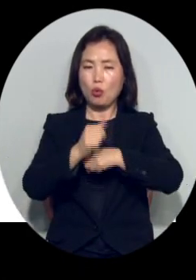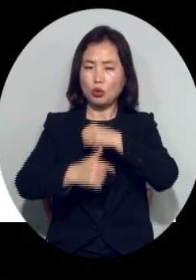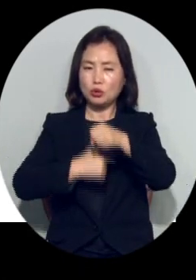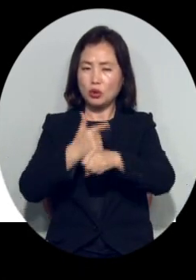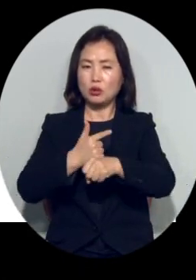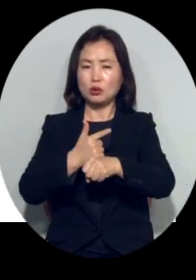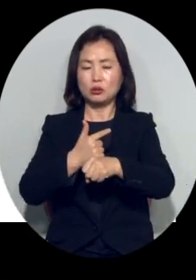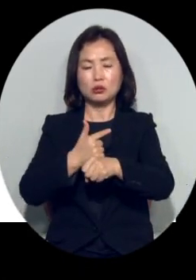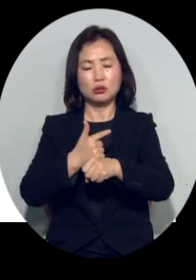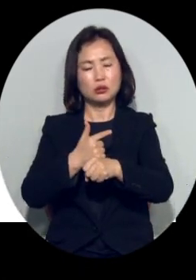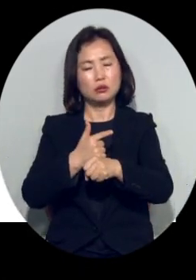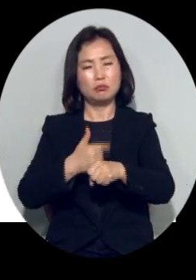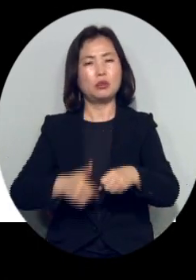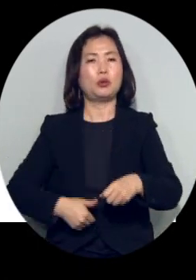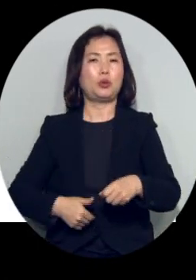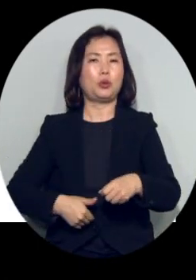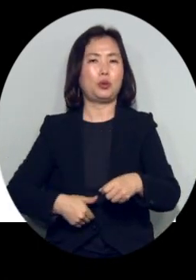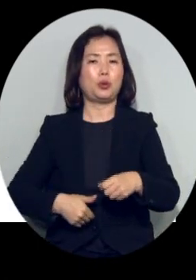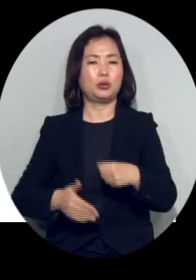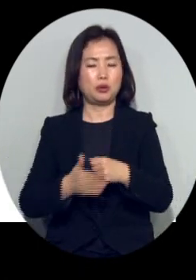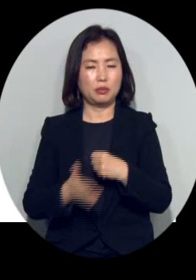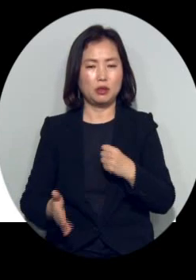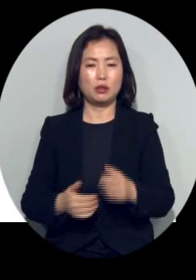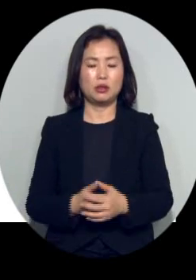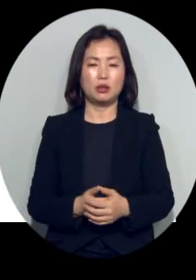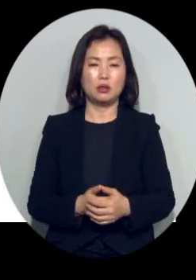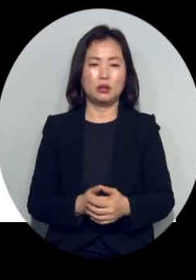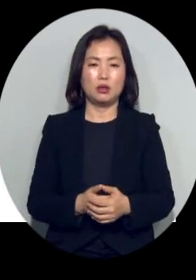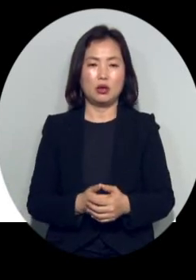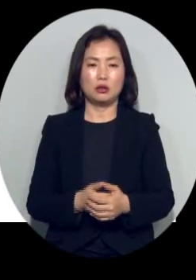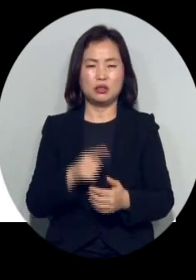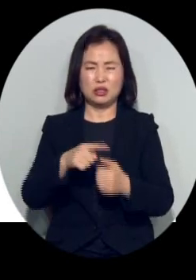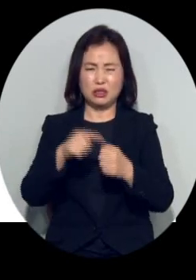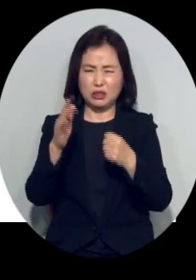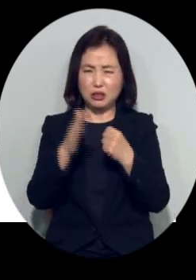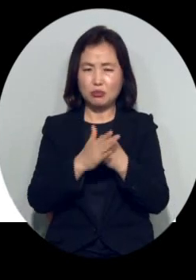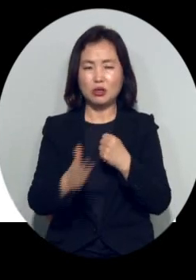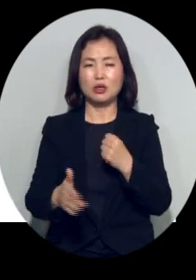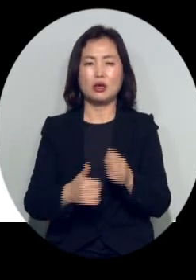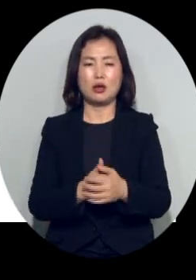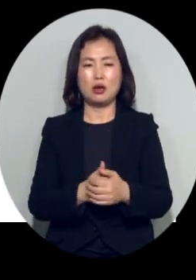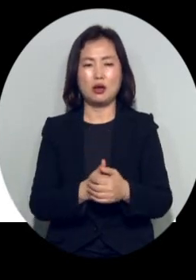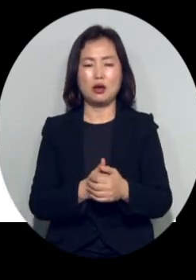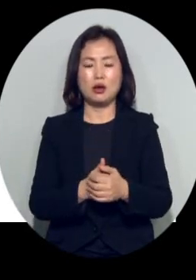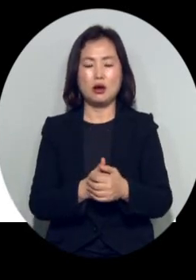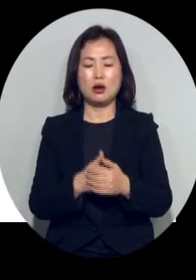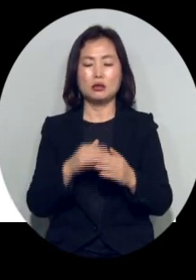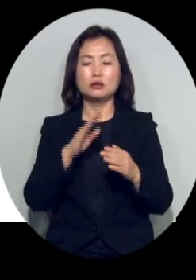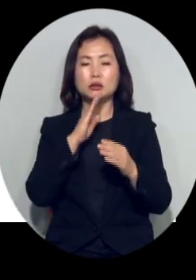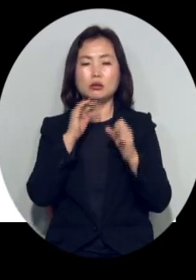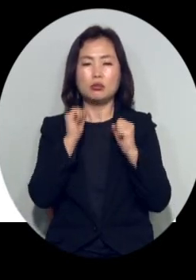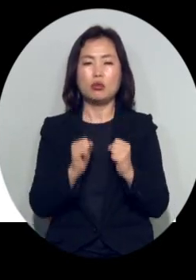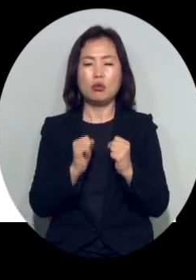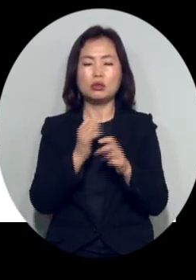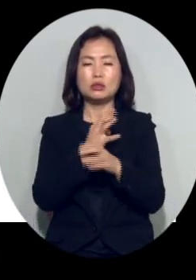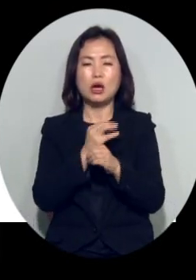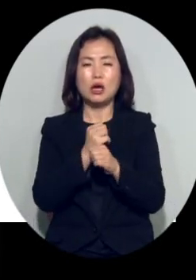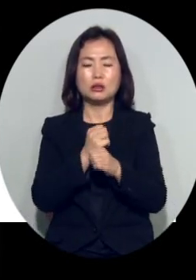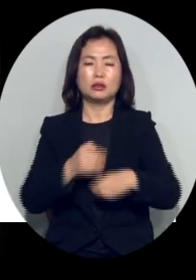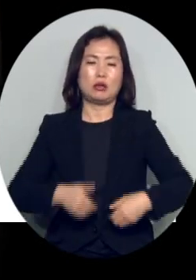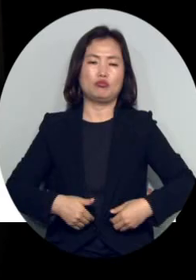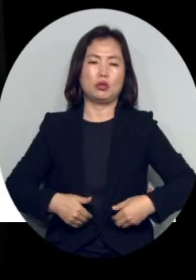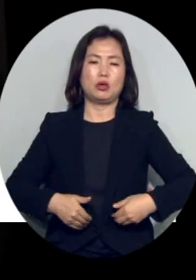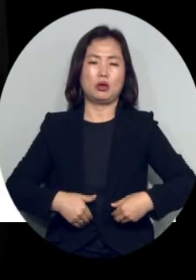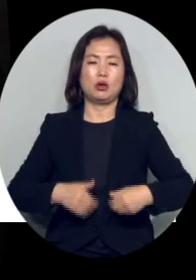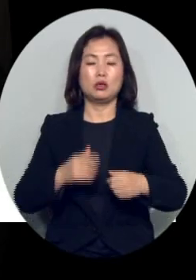어딘가 6 년 인감 얼마 이사 해야된다고 그것 때문에 즉 그 주요 건 그 기간을 채울려고